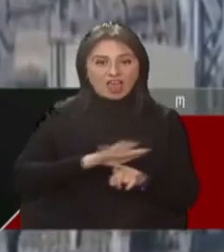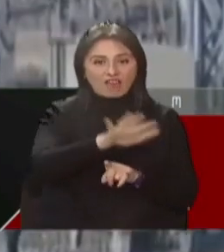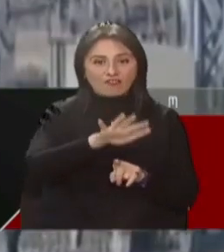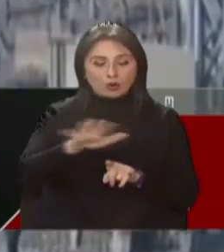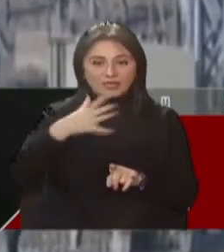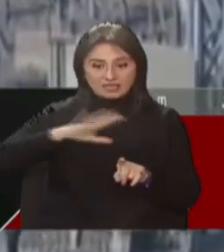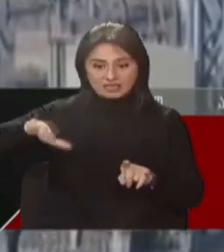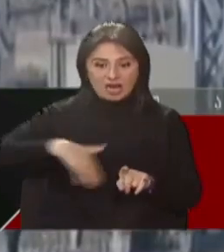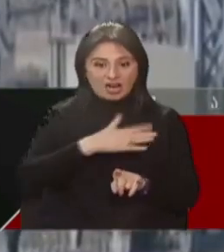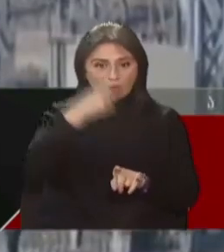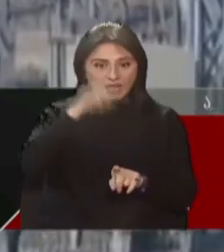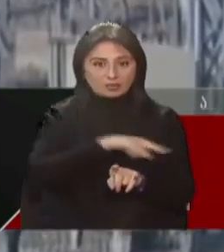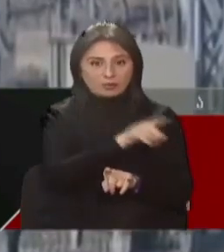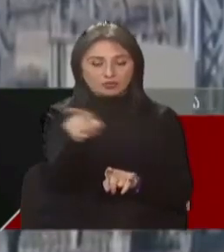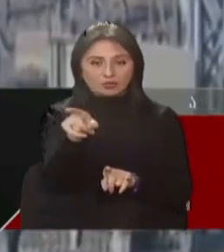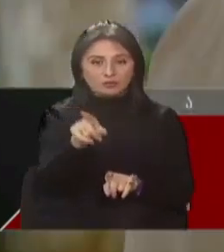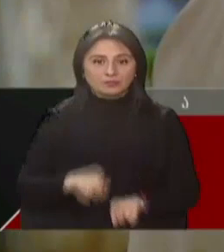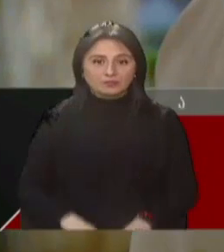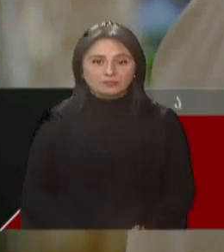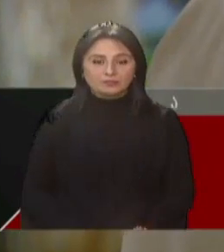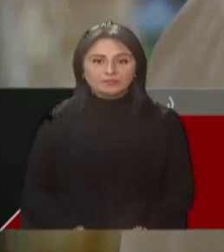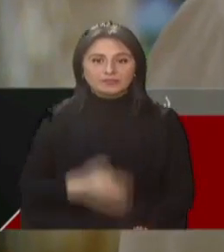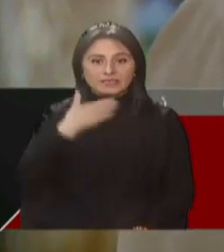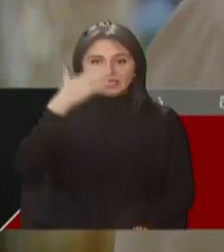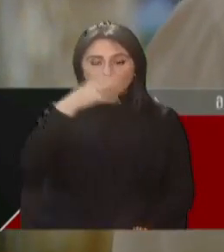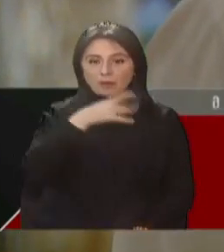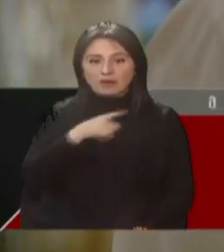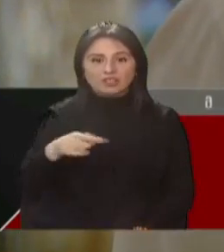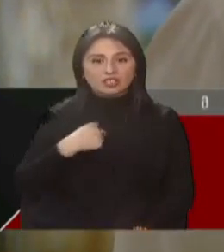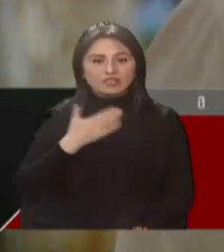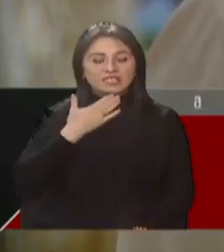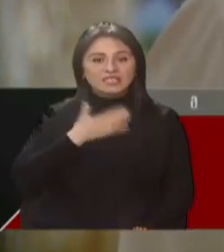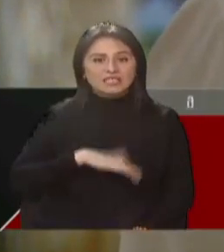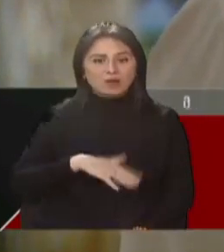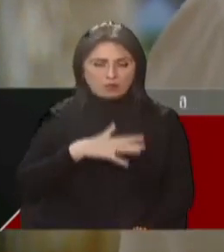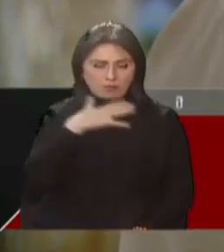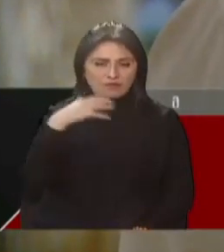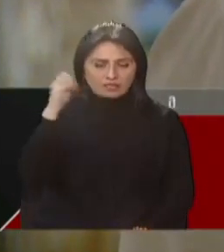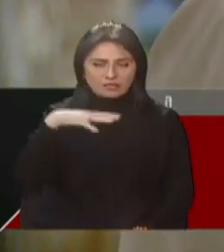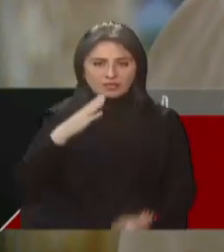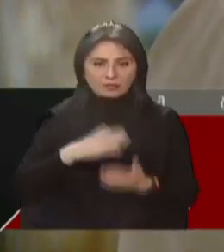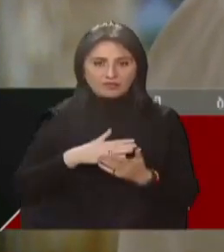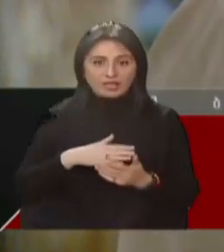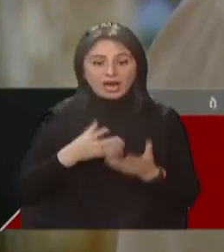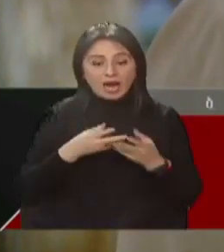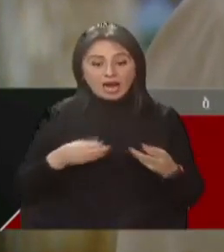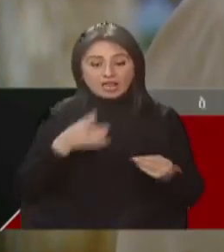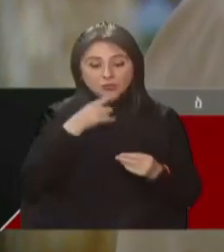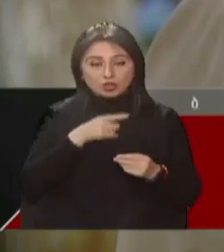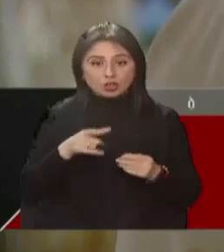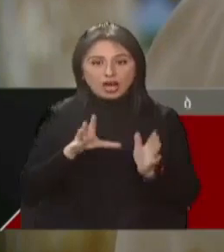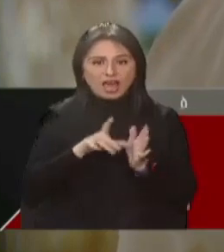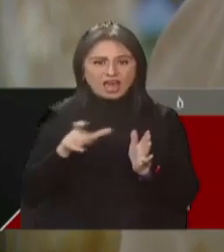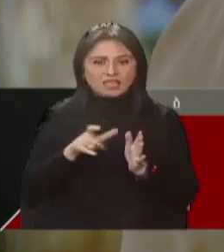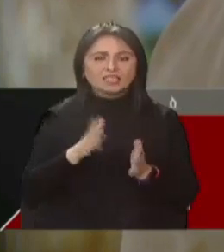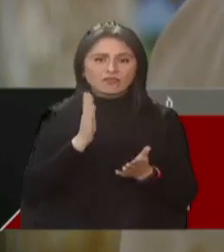ისევ საქართველოდან და აზერბაიჯანიდან. Zapkulis period, ce e bag sac, bag charbi energia, ca zapkulis period, hidroenergetic, ce